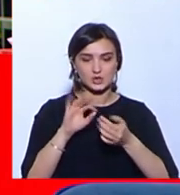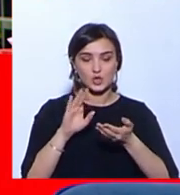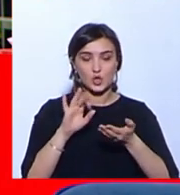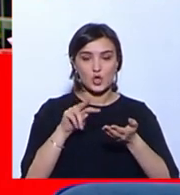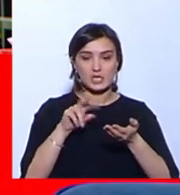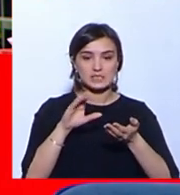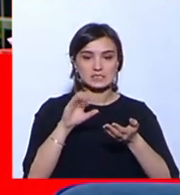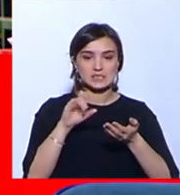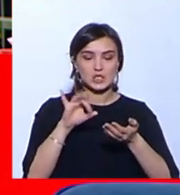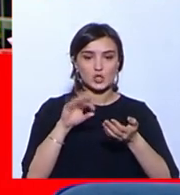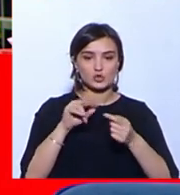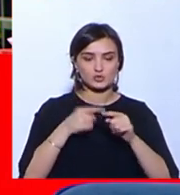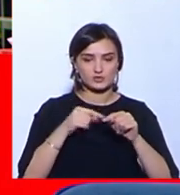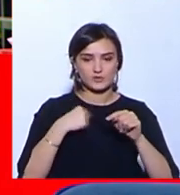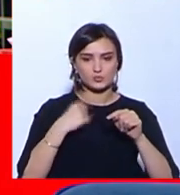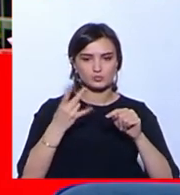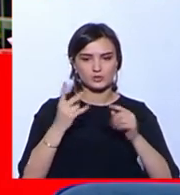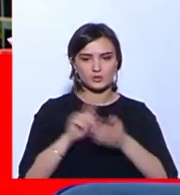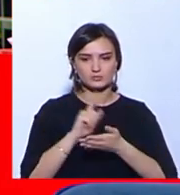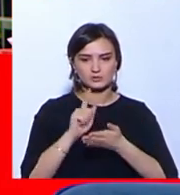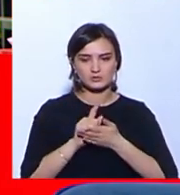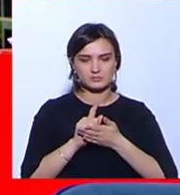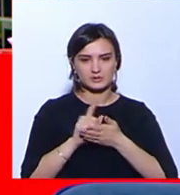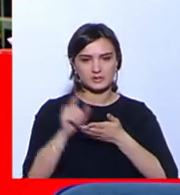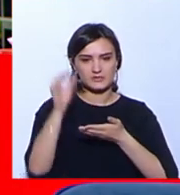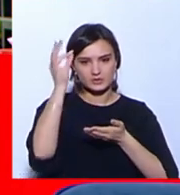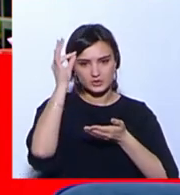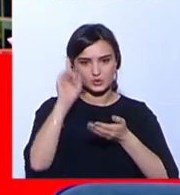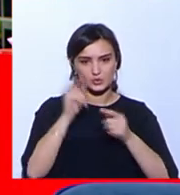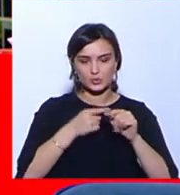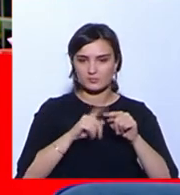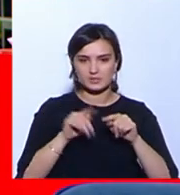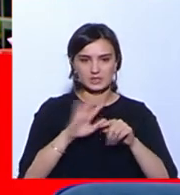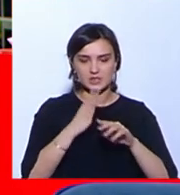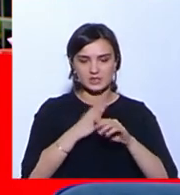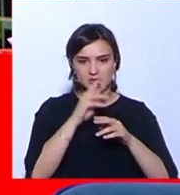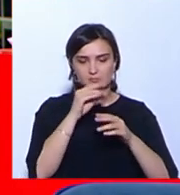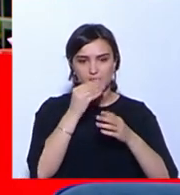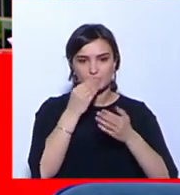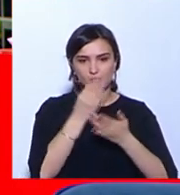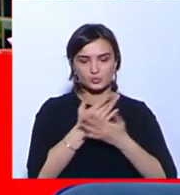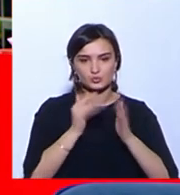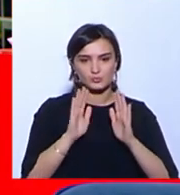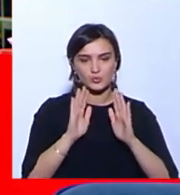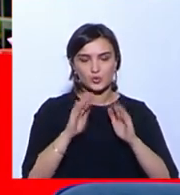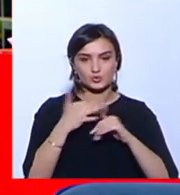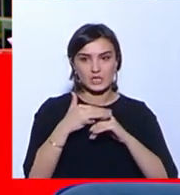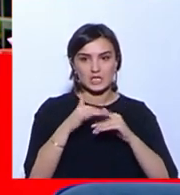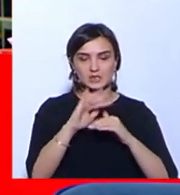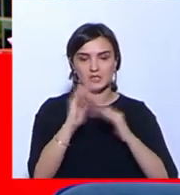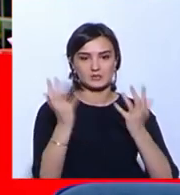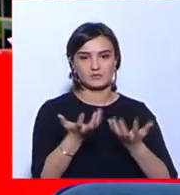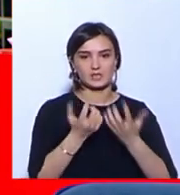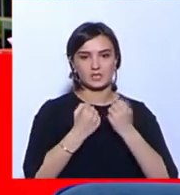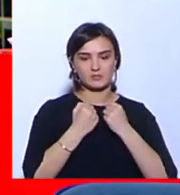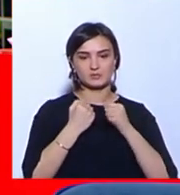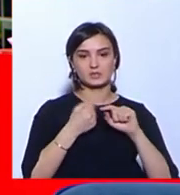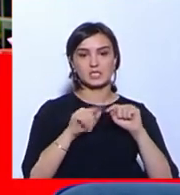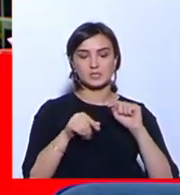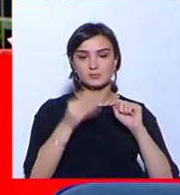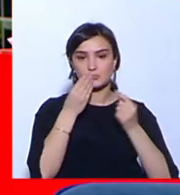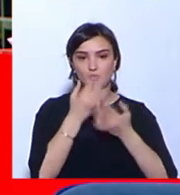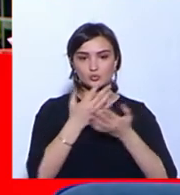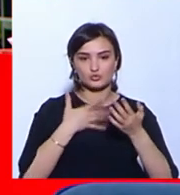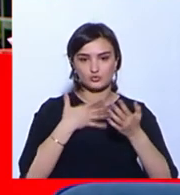ქოლესტეროლზე იგივე, ჩვენ უნდა აუცილებლად გავიხსენოთ, რომ ეს არ არის პროდუქტი, რომელსაც მხოლოდ გარედან ვიღებთ. ეს არის პროდუქტი, რომელიც